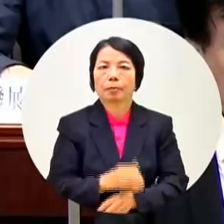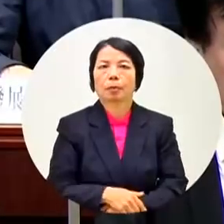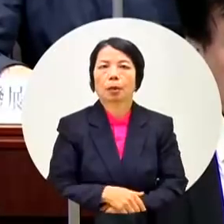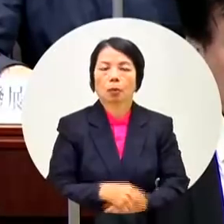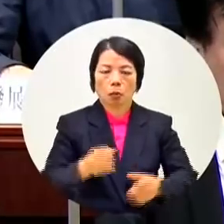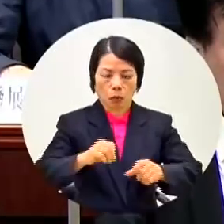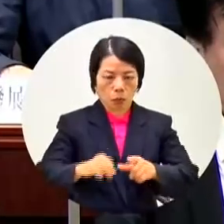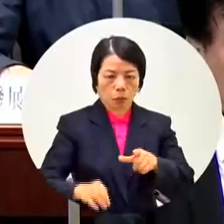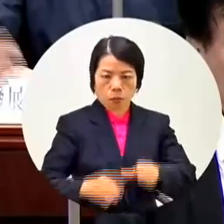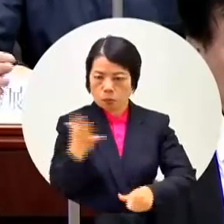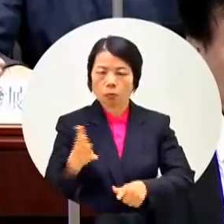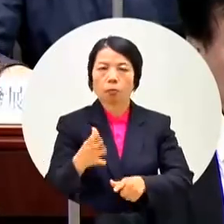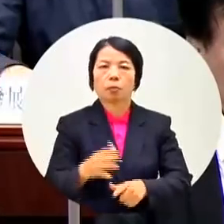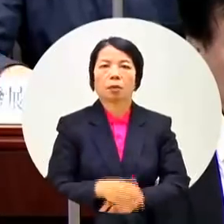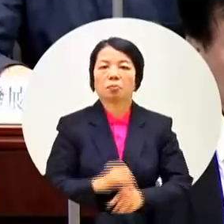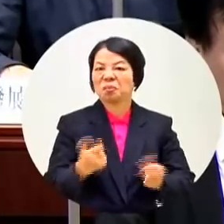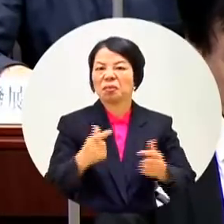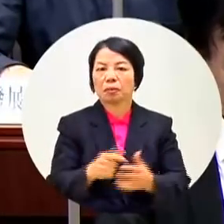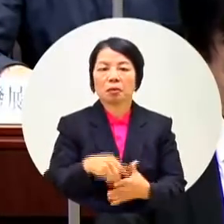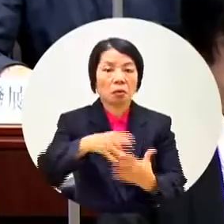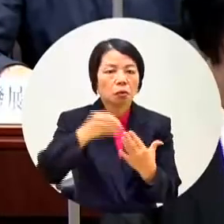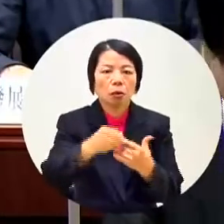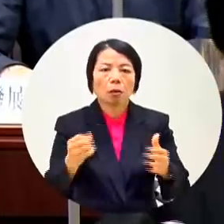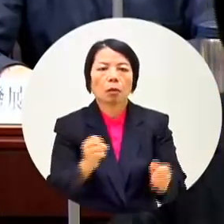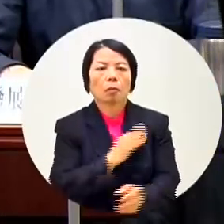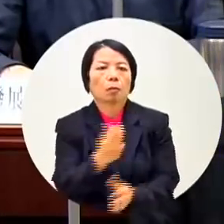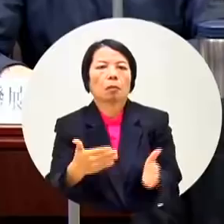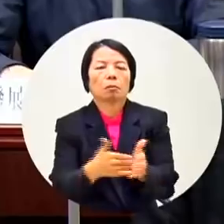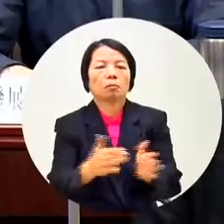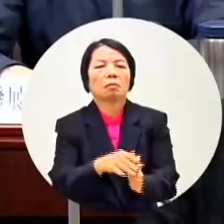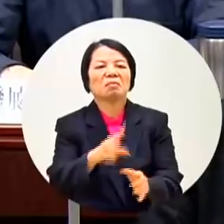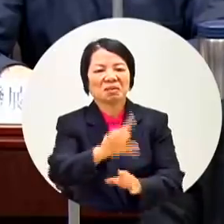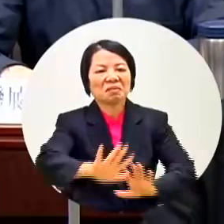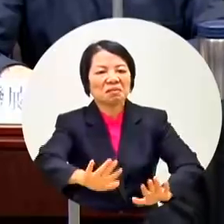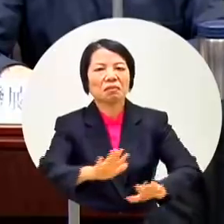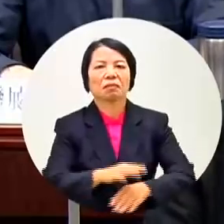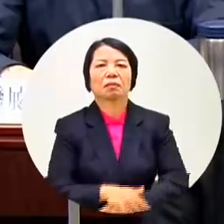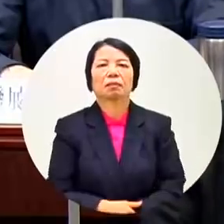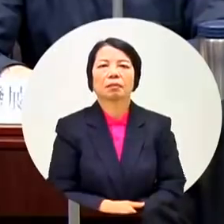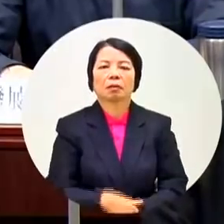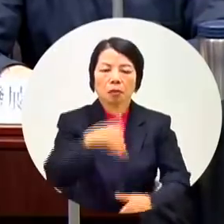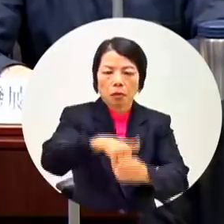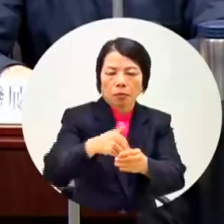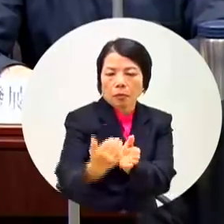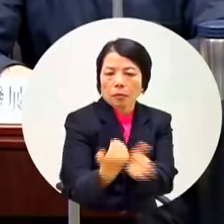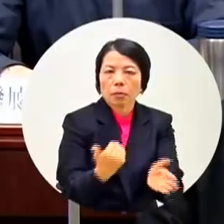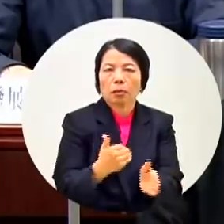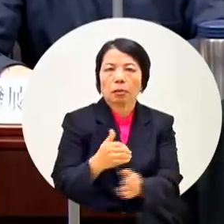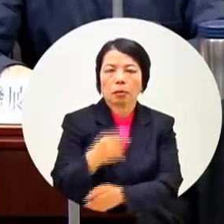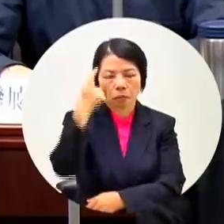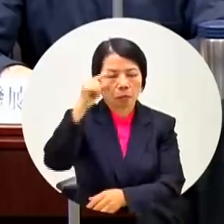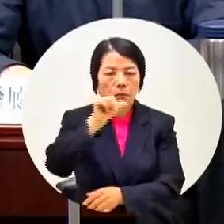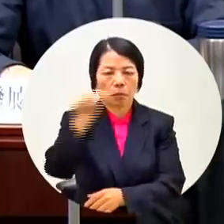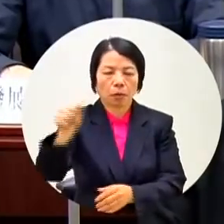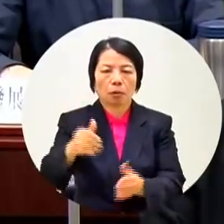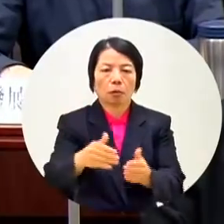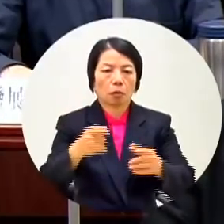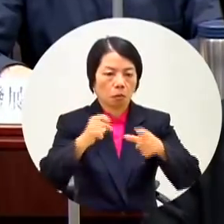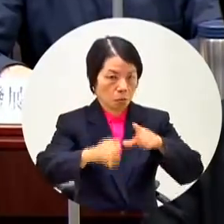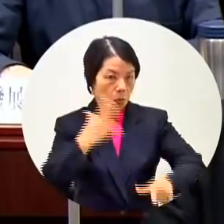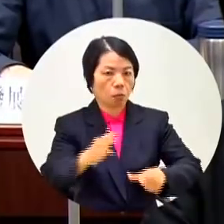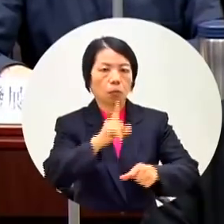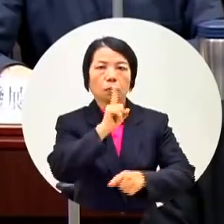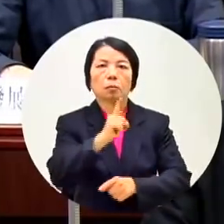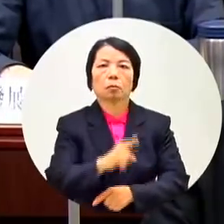摇，底下耍滑头，没有。投票前五天，我就正式公开在媒体面前，我承认九二共